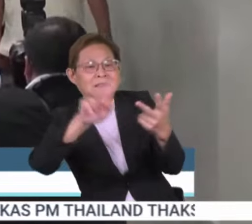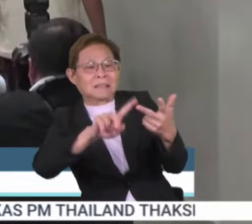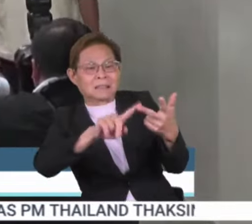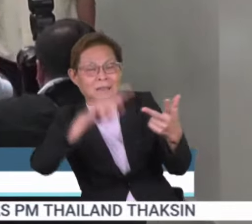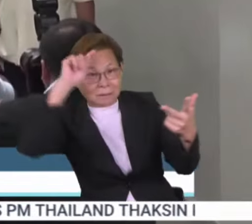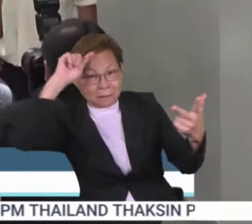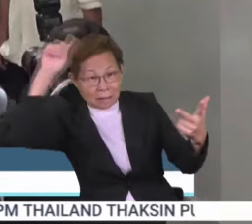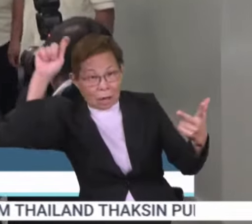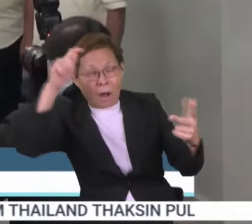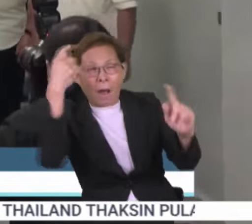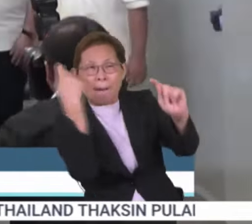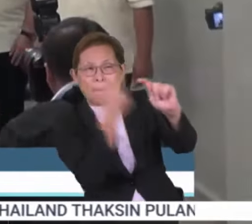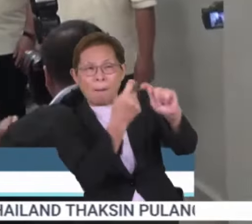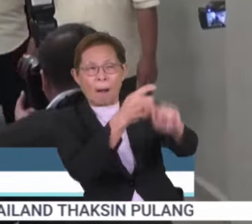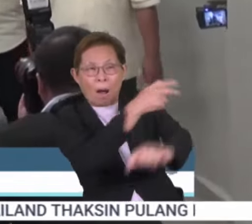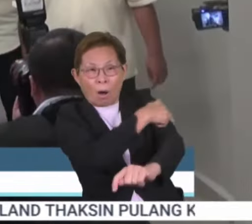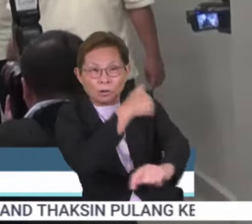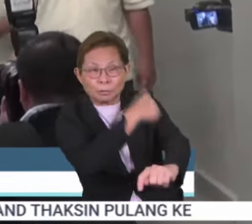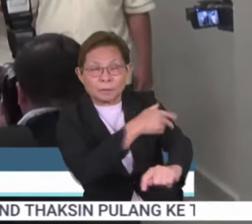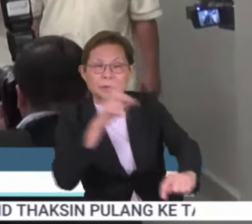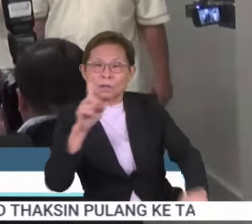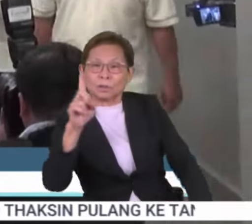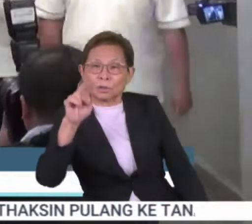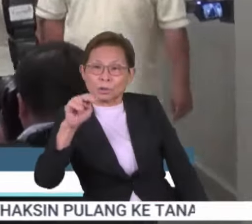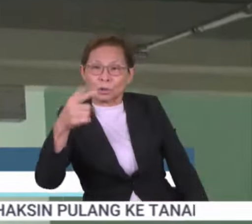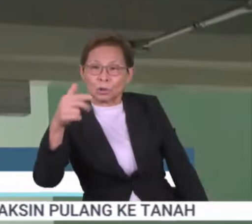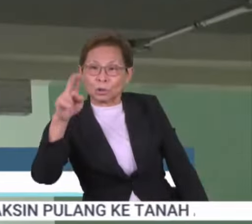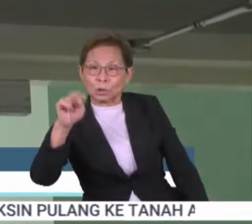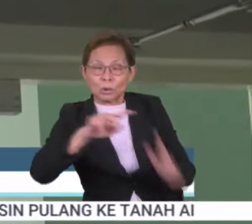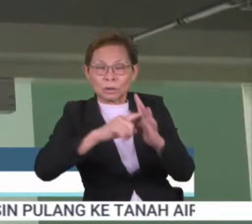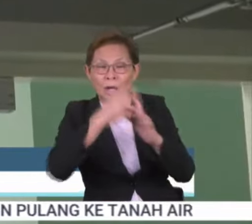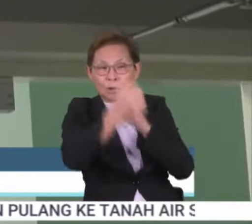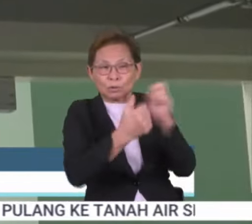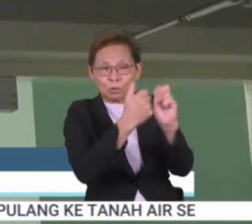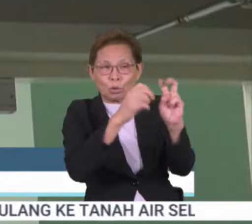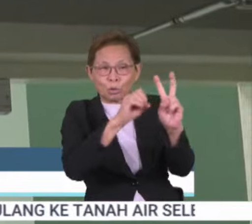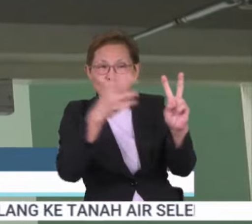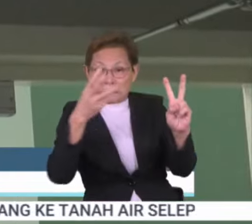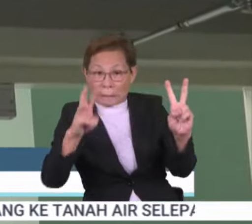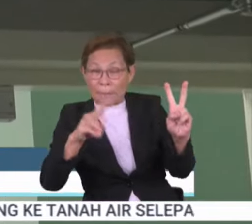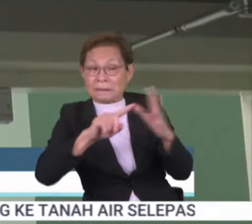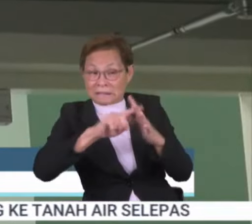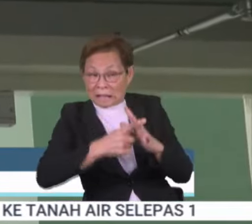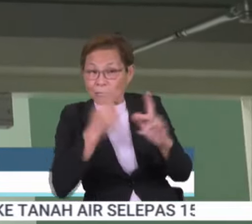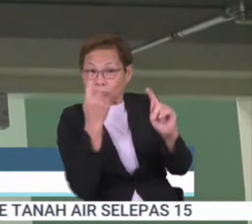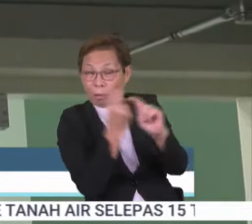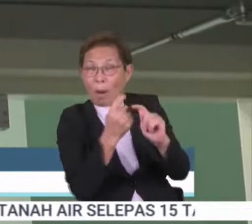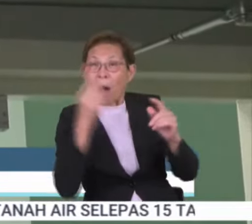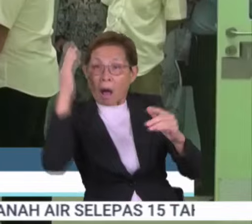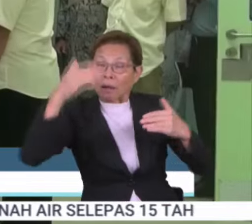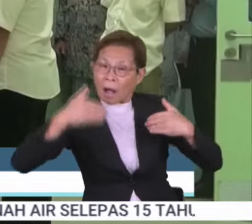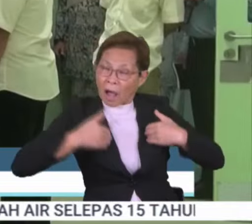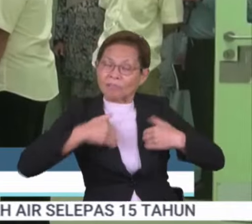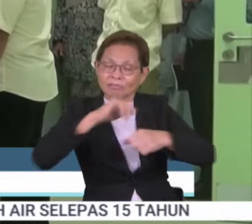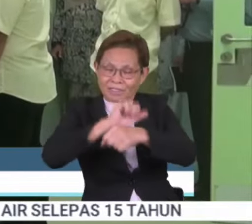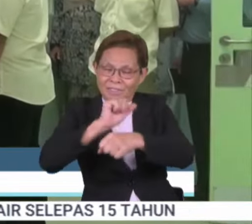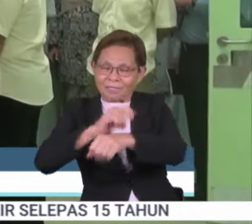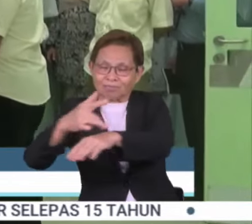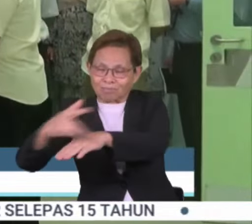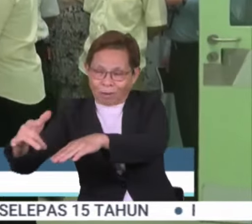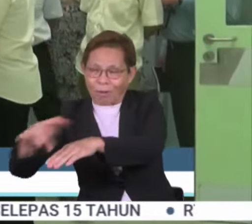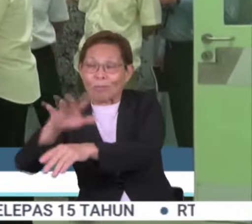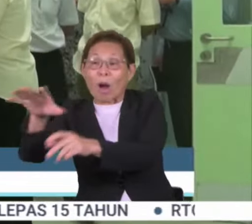di Trengganu pembinaan hospita dungunya bermula pada 2016 itu juga bakal mewujudkan peluang pekerjaan